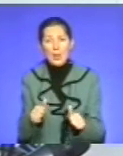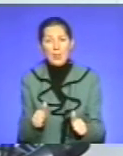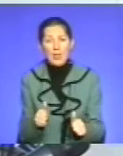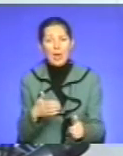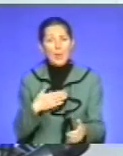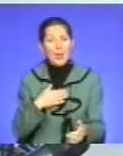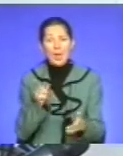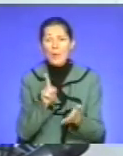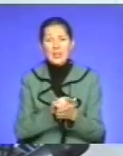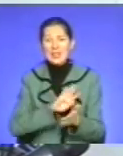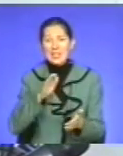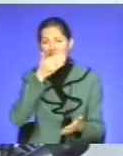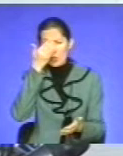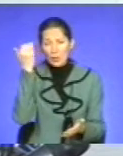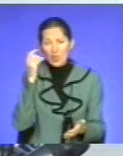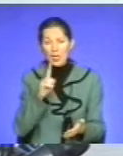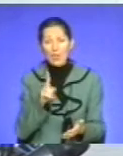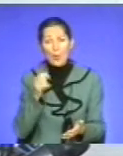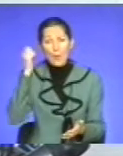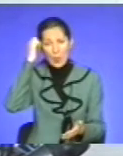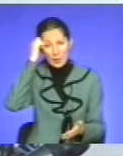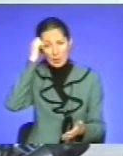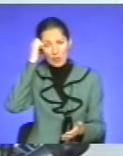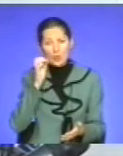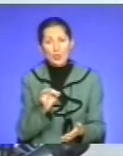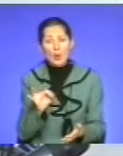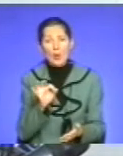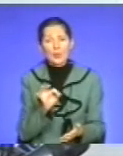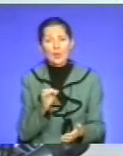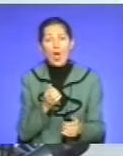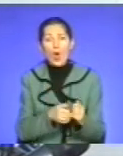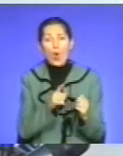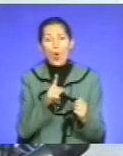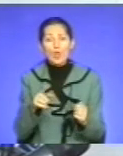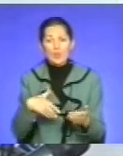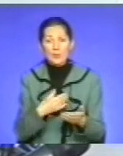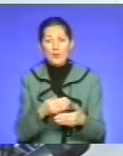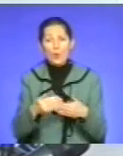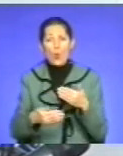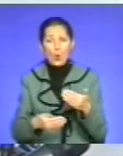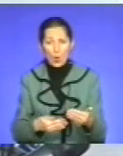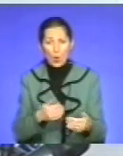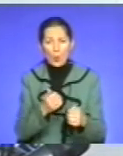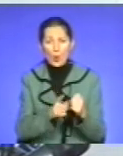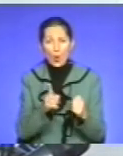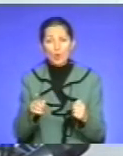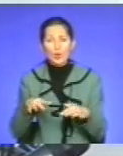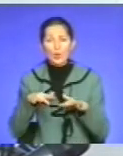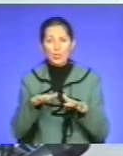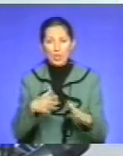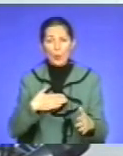повинні не забувати, що пам'ятаючи про них, кожним своїм кроком, кожною своєю дією,